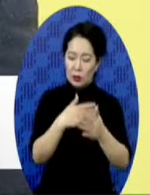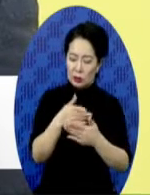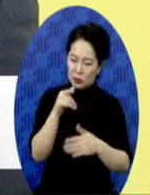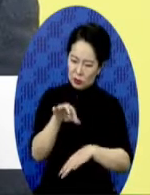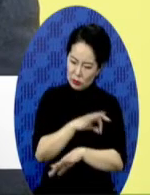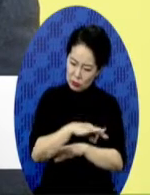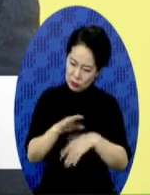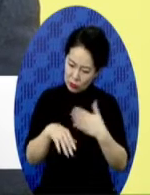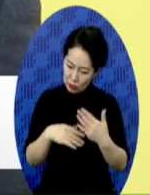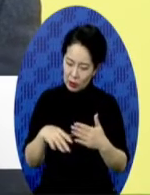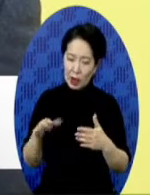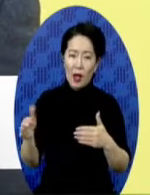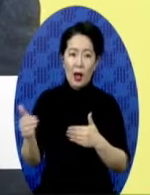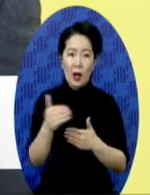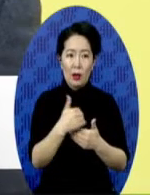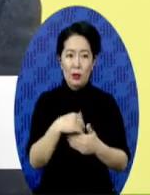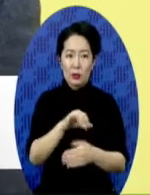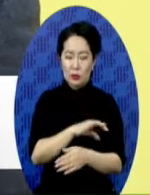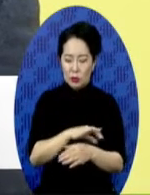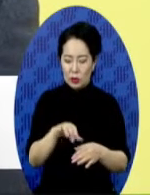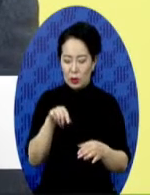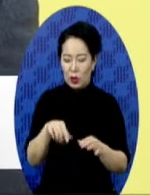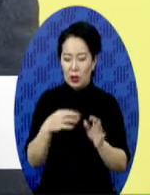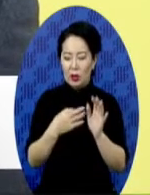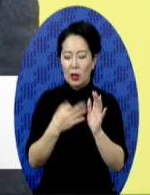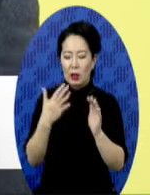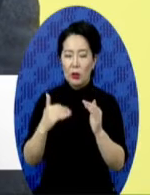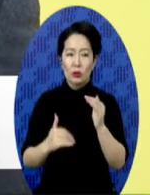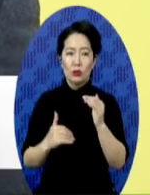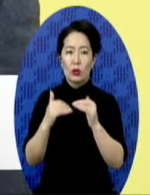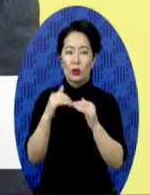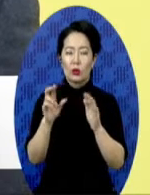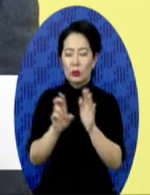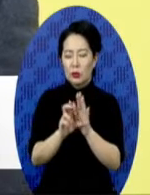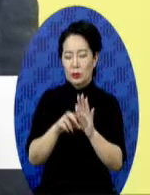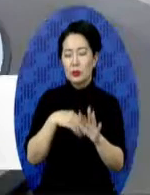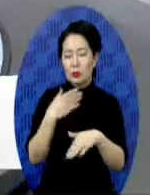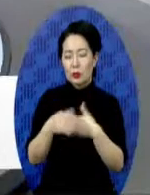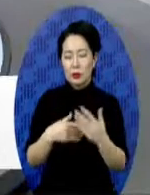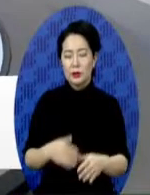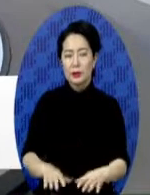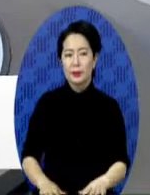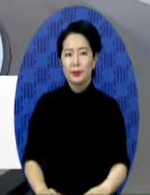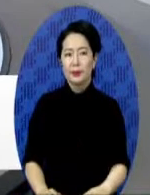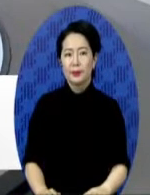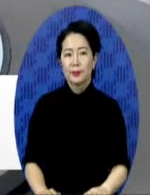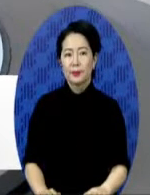тусгаар хамгийн сургуульд бол 85% хүрэх бүрэн боломжтойгаар ингээд цааштай явж байна.